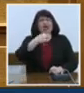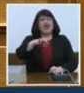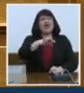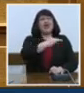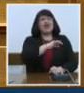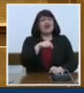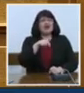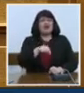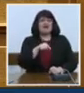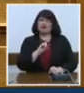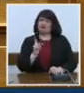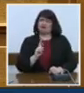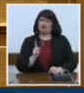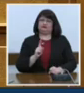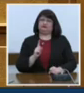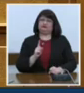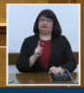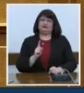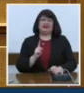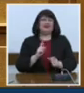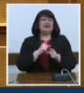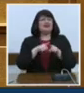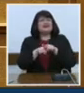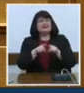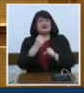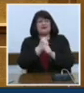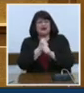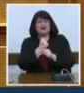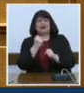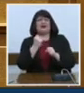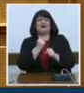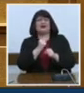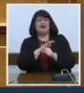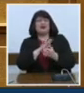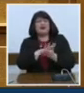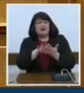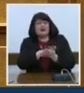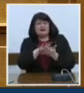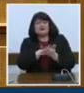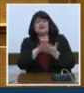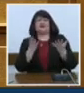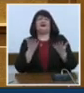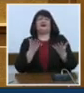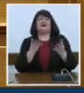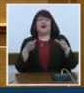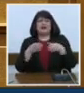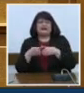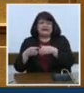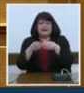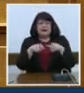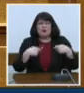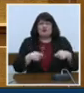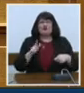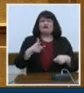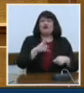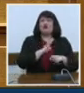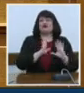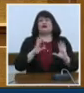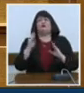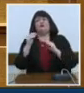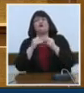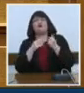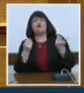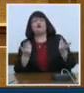τάξεις, θρησκείες, επαγγέλματα, διαπερνούν τον πολιτισμό και την εποχή μας.